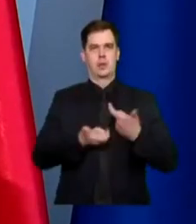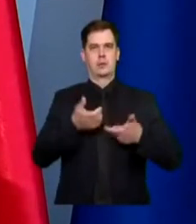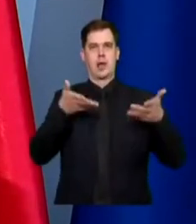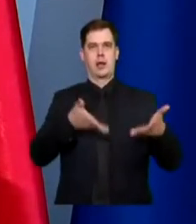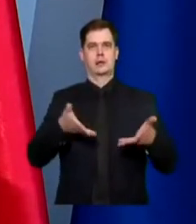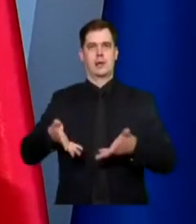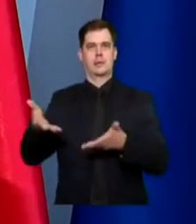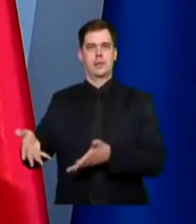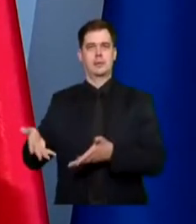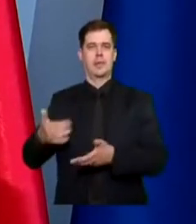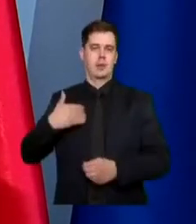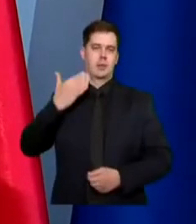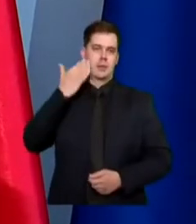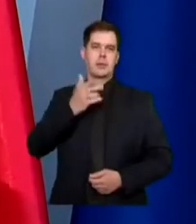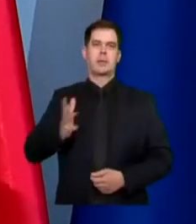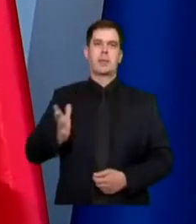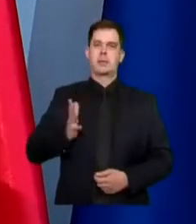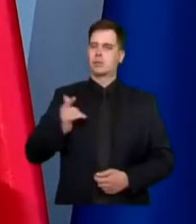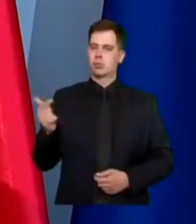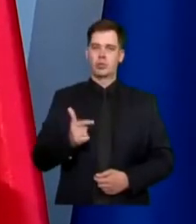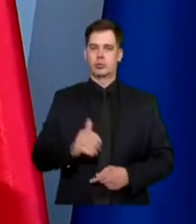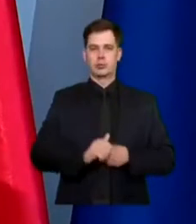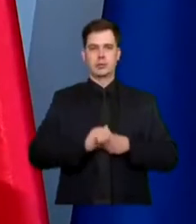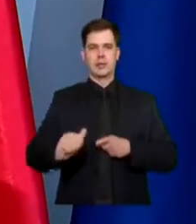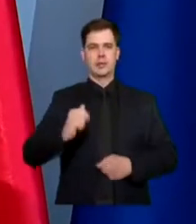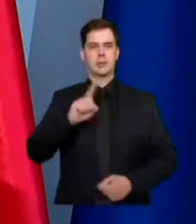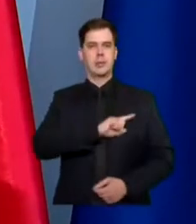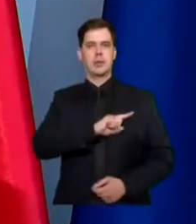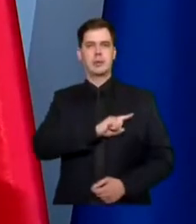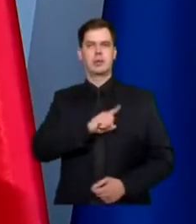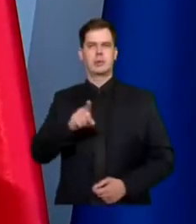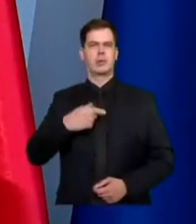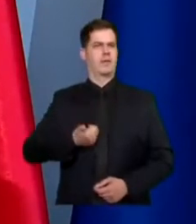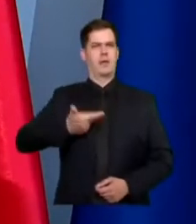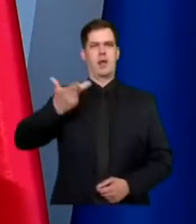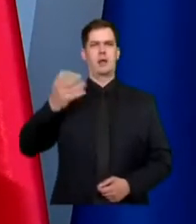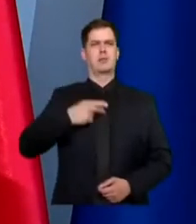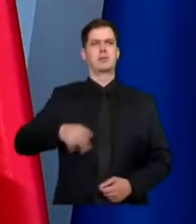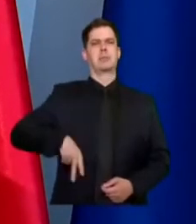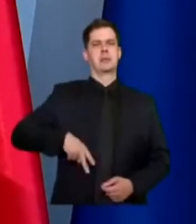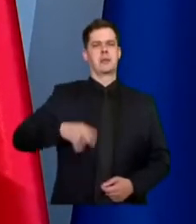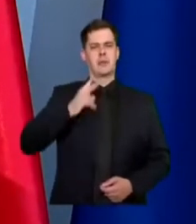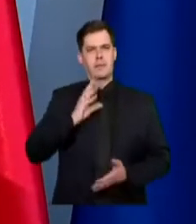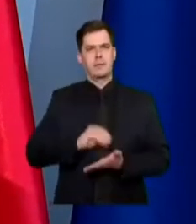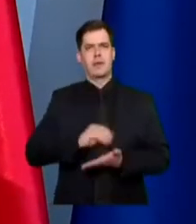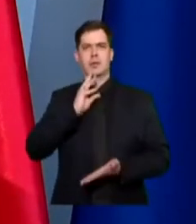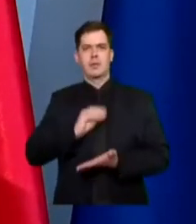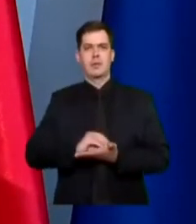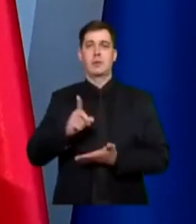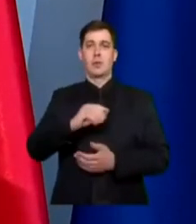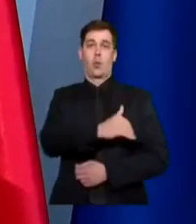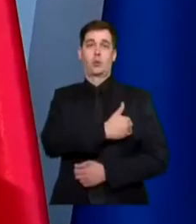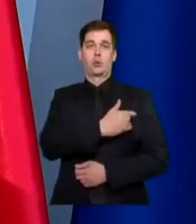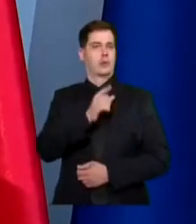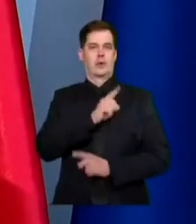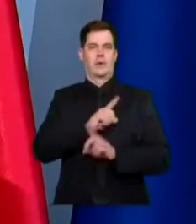zachowaniem tych rygorów bezpieczeństwa, o których wielokrotnie pan minister mówił, tak aby uczniowie nie